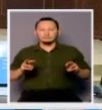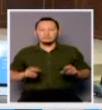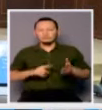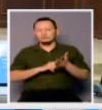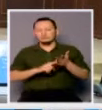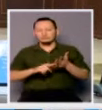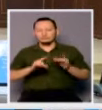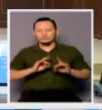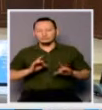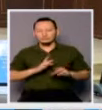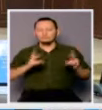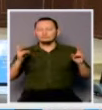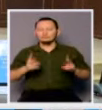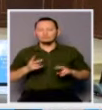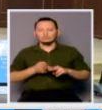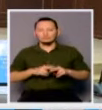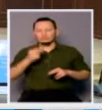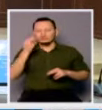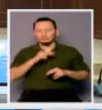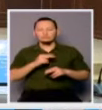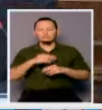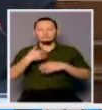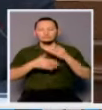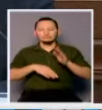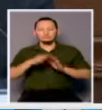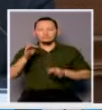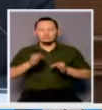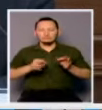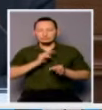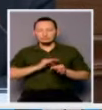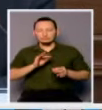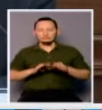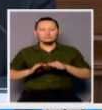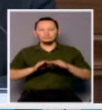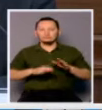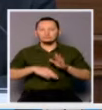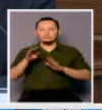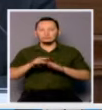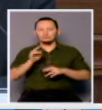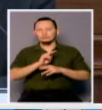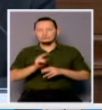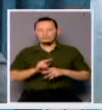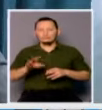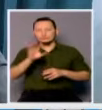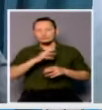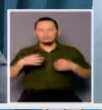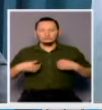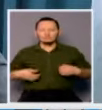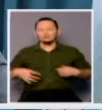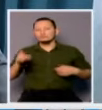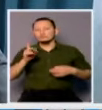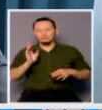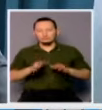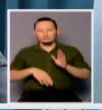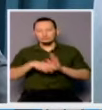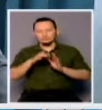подчеркнули необходимость обеспечения качественного развития судебной системы и обновления кадров, создать условия для юристов, что будет способствовать